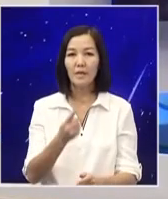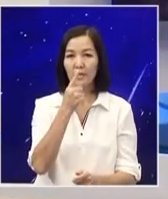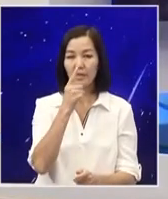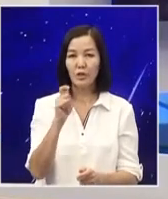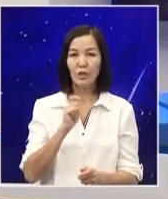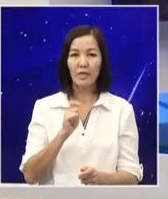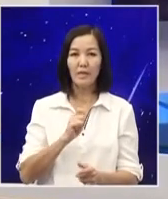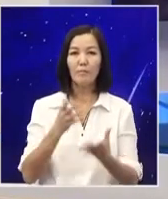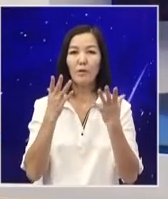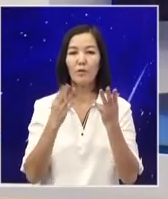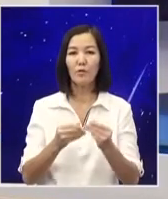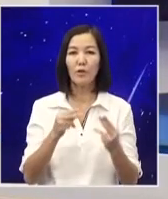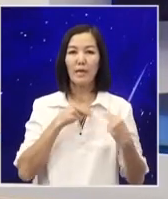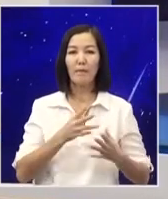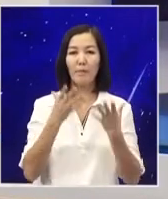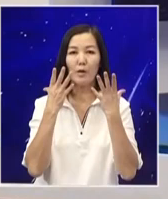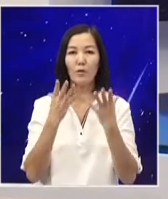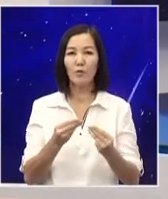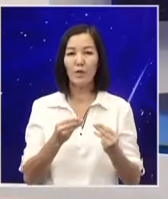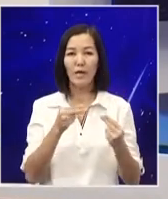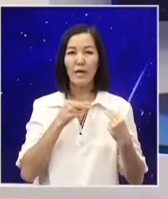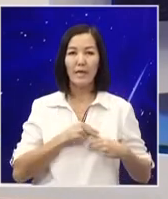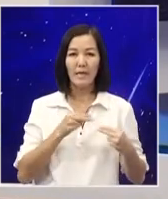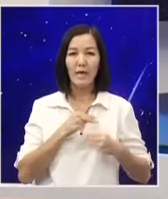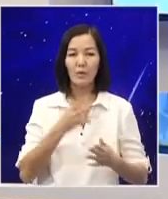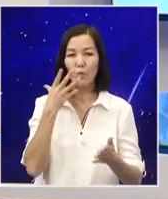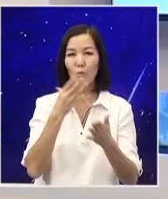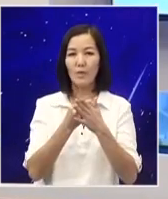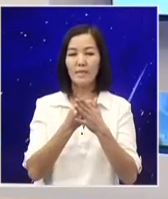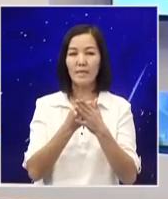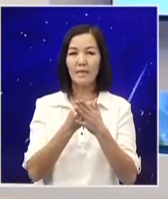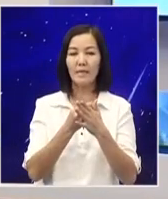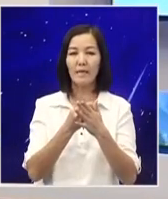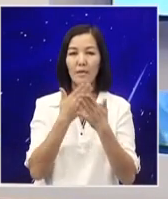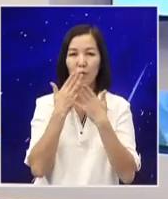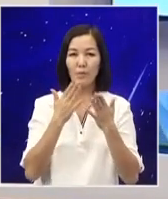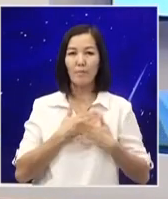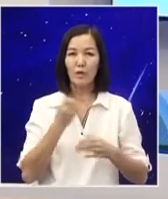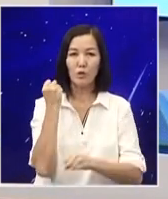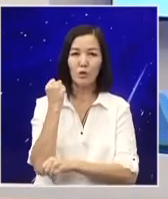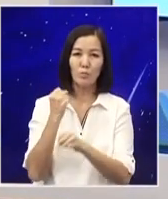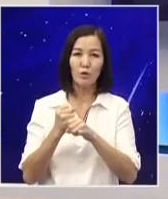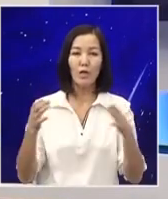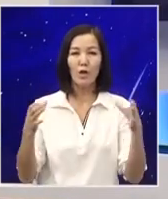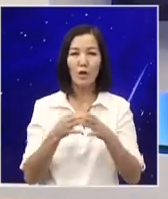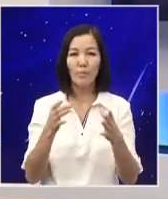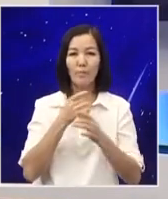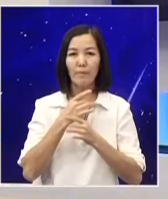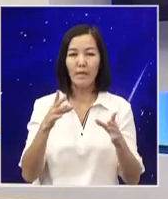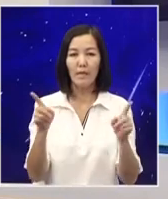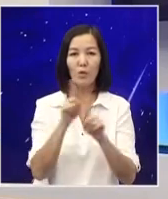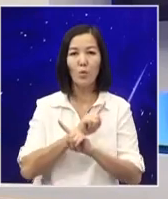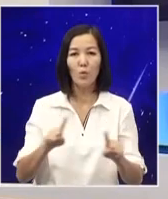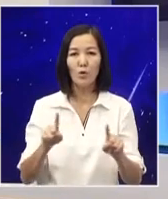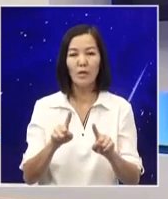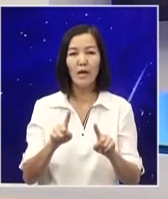Алдағы жексенбі елімізде еңбек күні. Қажырлы күш саналы ғұмырын сүйікті кәсібіне арнаған жұмысшылар қауымы үшін бұл мерекенің орны бөлек.